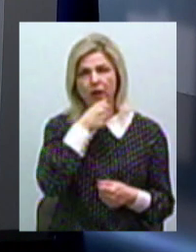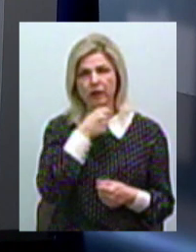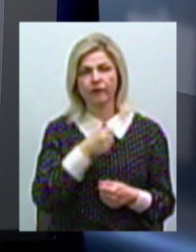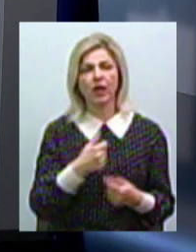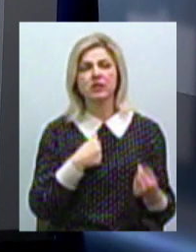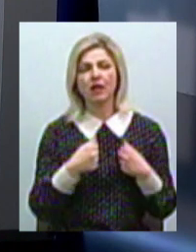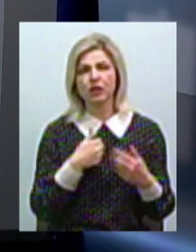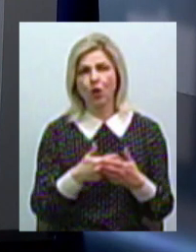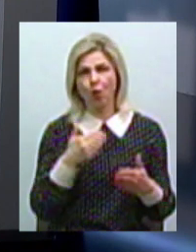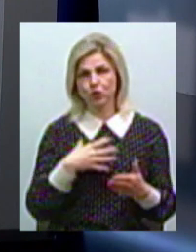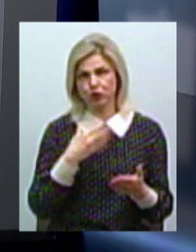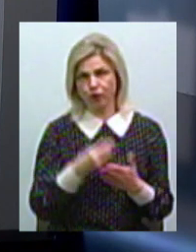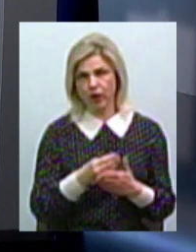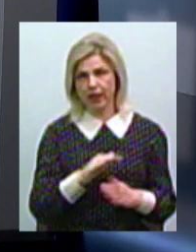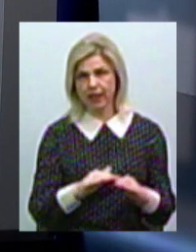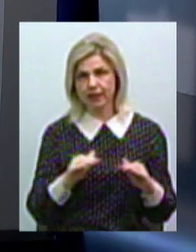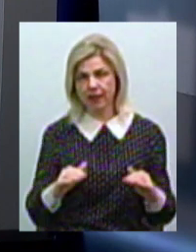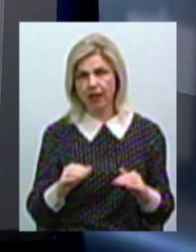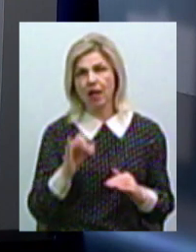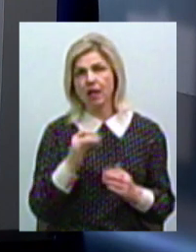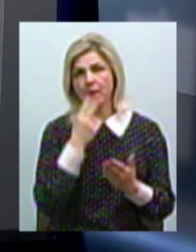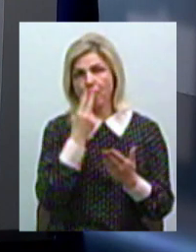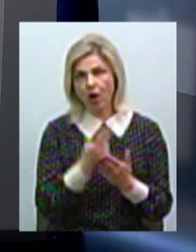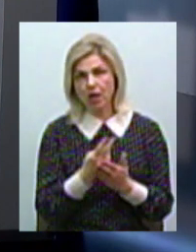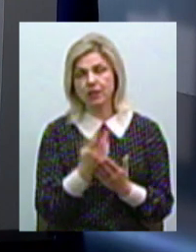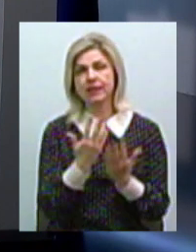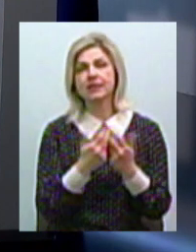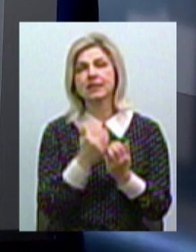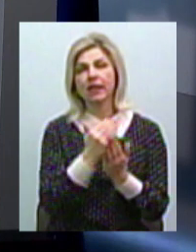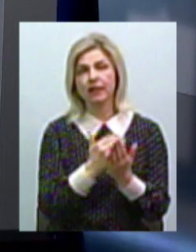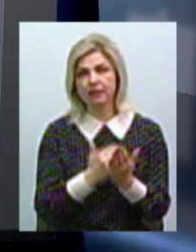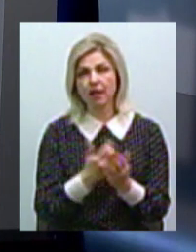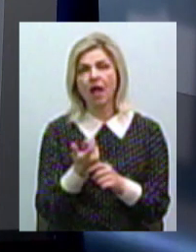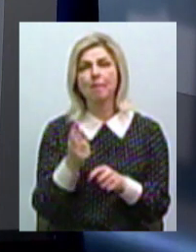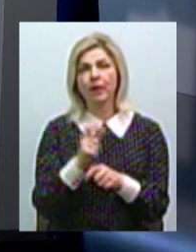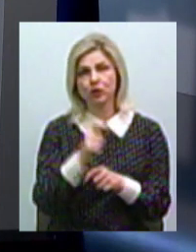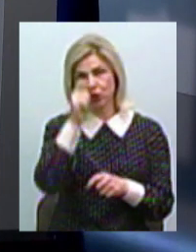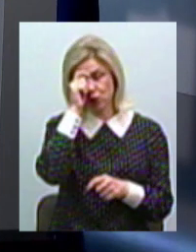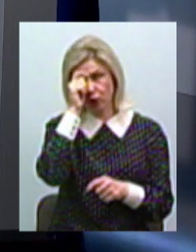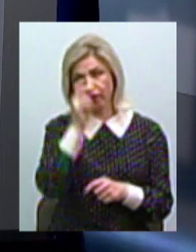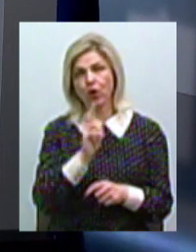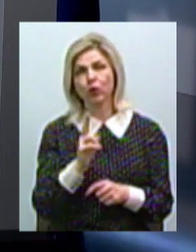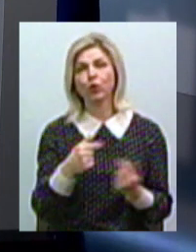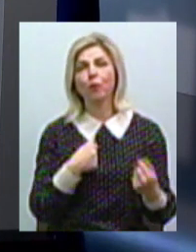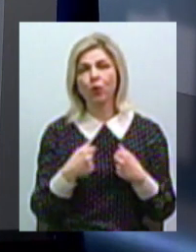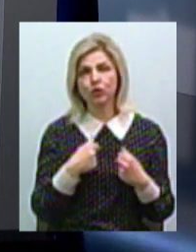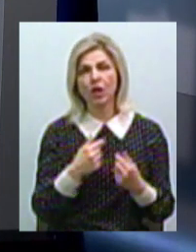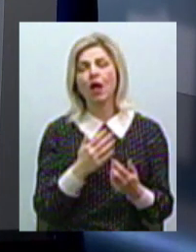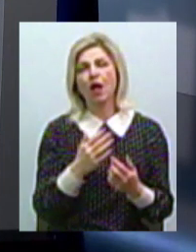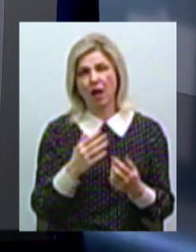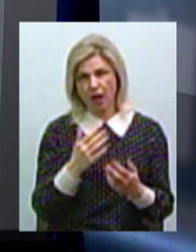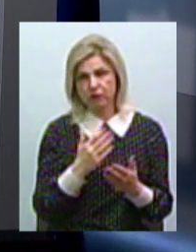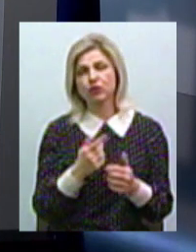від своїх дітей. І, як правило, показує статистика, то найбільша кількість саме чоловіків, які страждають від домашнього насильства, є в сільській